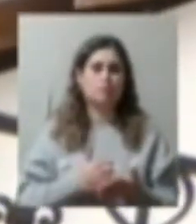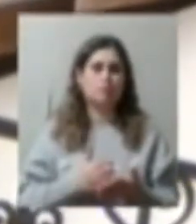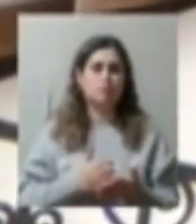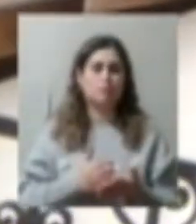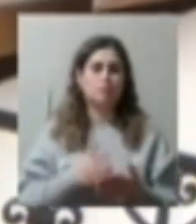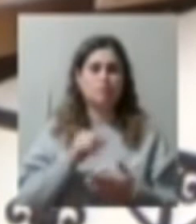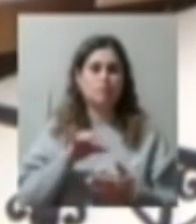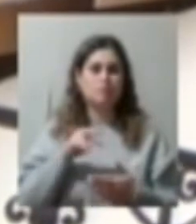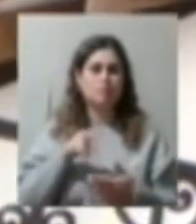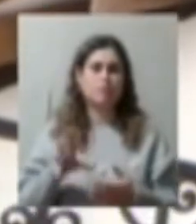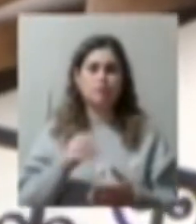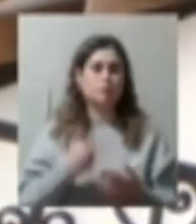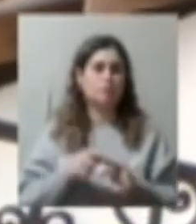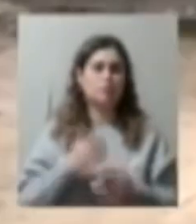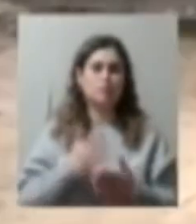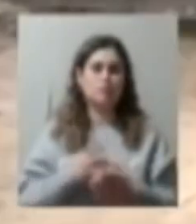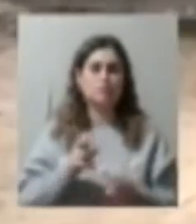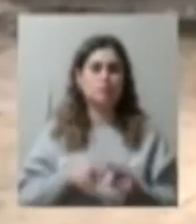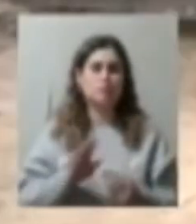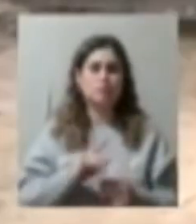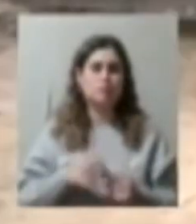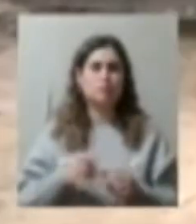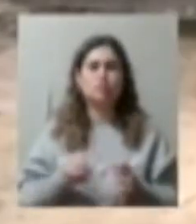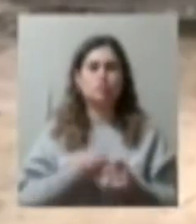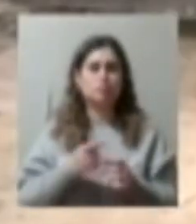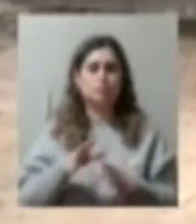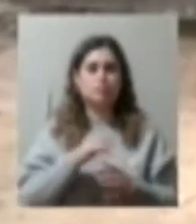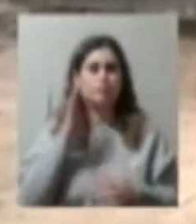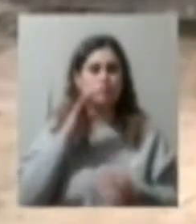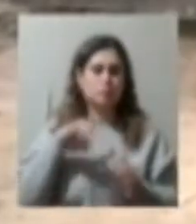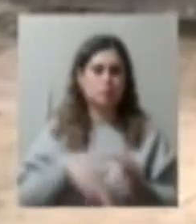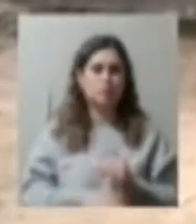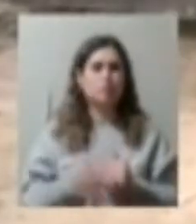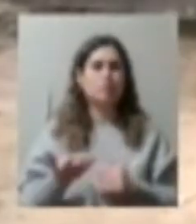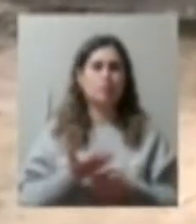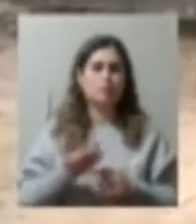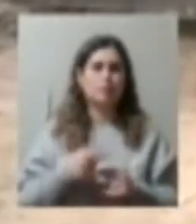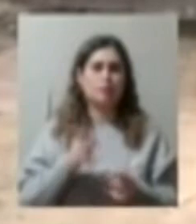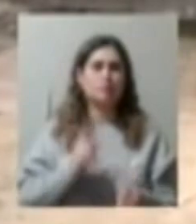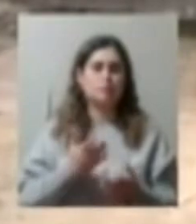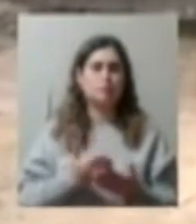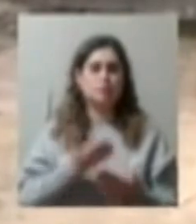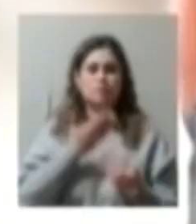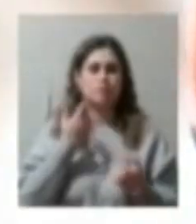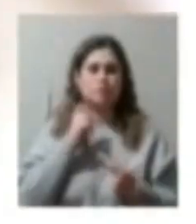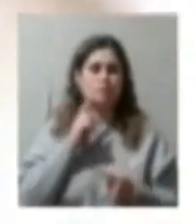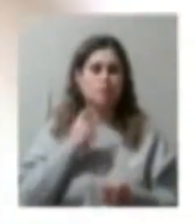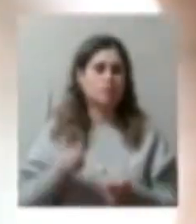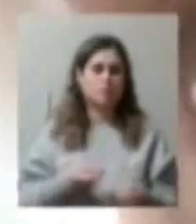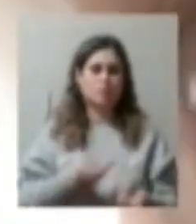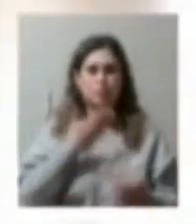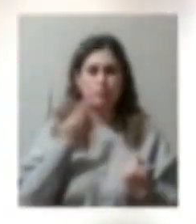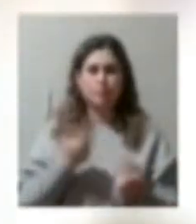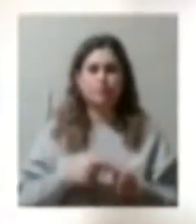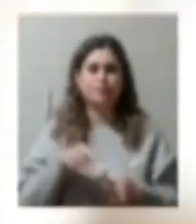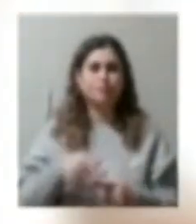метал, все це є. Не завершена підшиття і водосточка, яка дійсно її немає, її ще не доробили. Тут